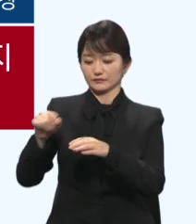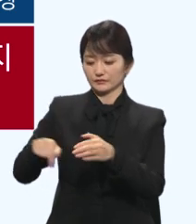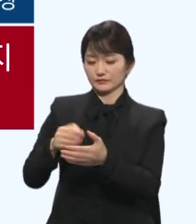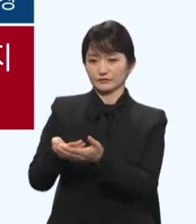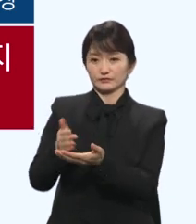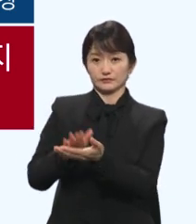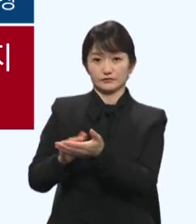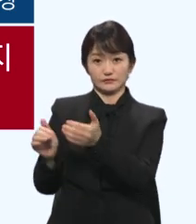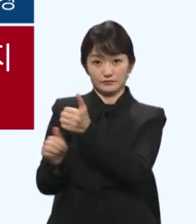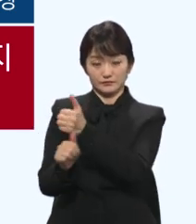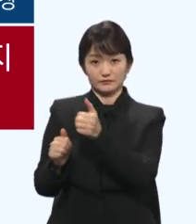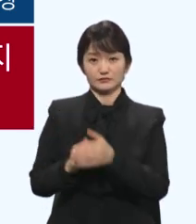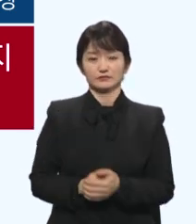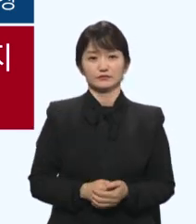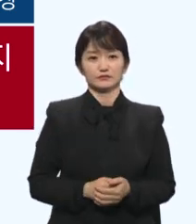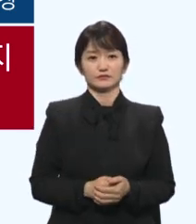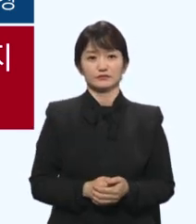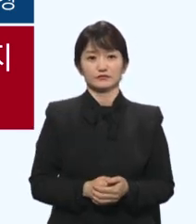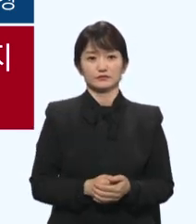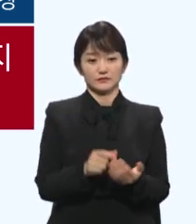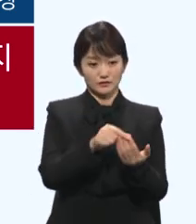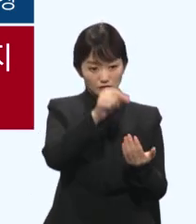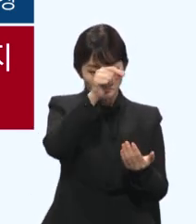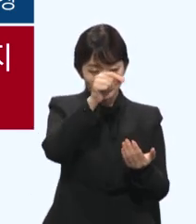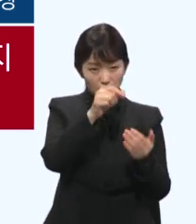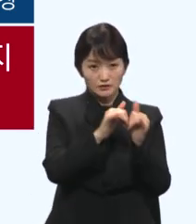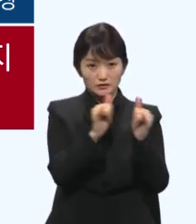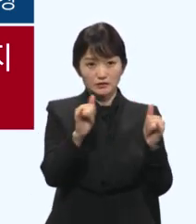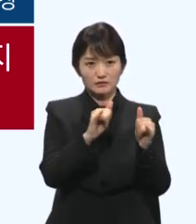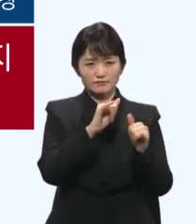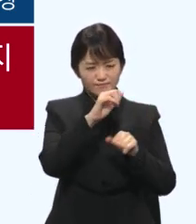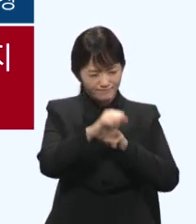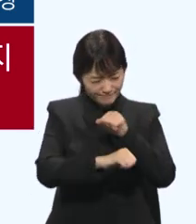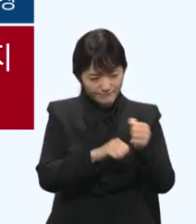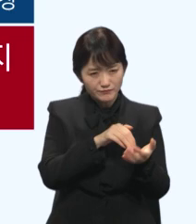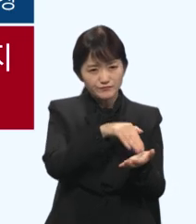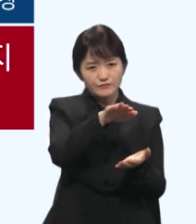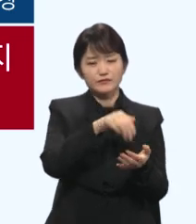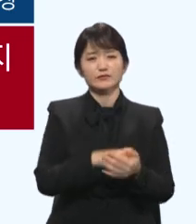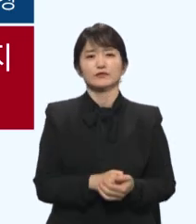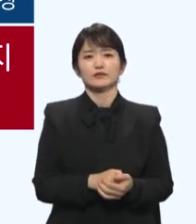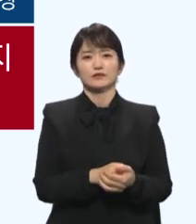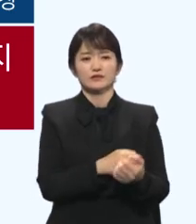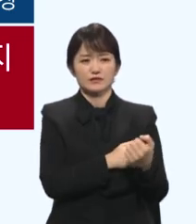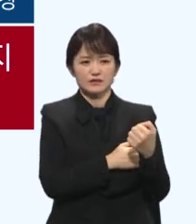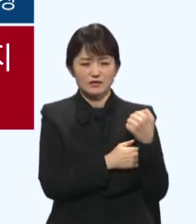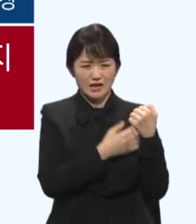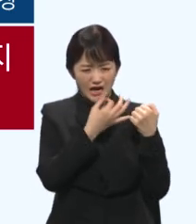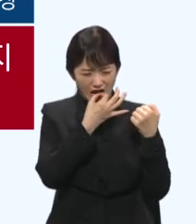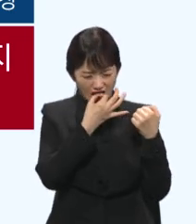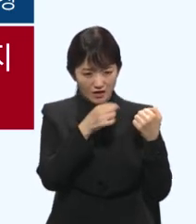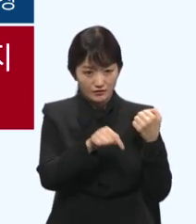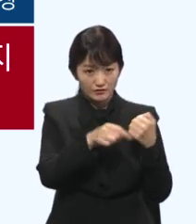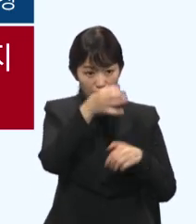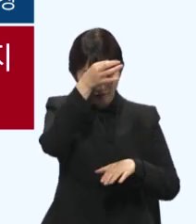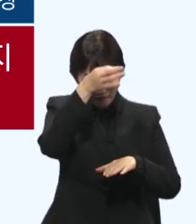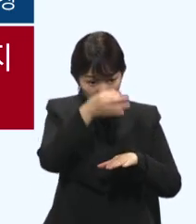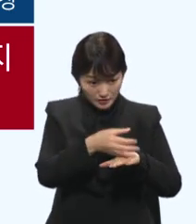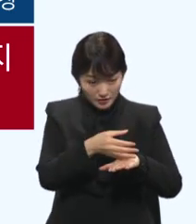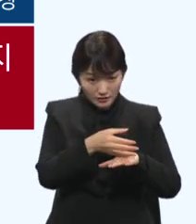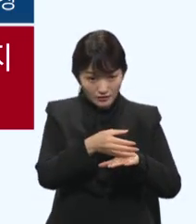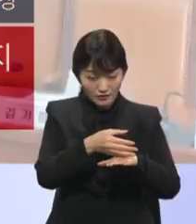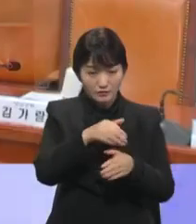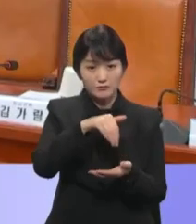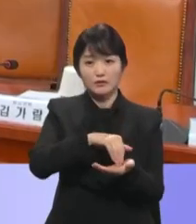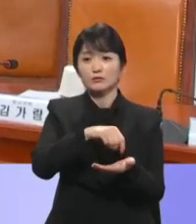당대표를 마음대로 쫓아냈던 그 전체주의적인 성향과 전체주의적인 권력에 대한 탐욕 여기에 대한 사과와 반성문을 써도